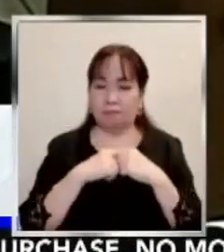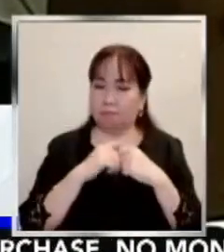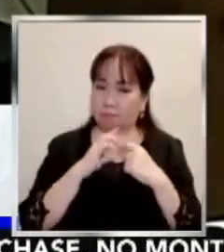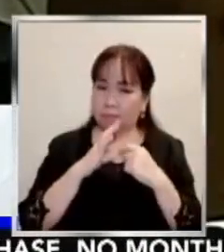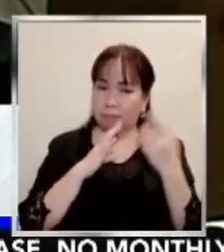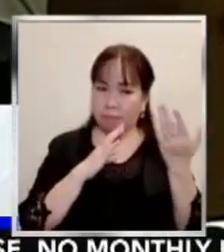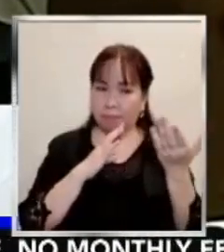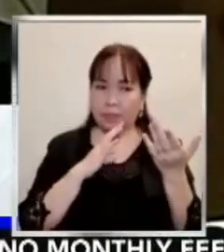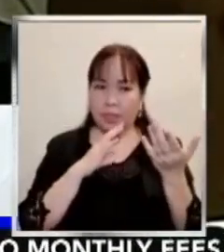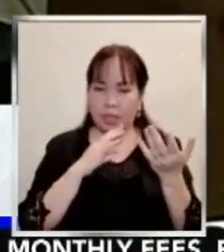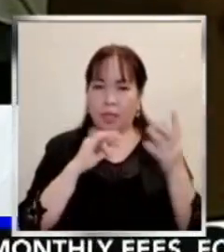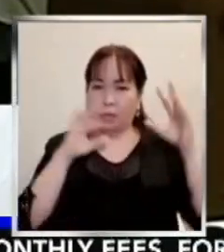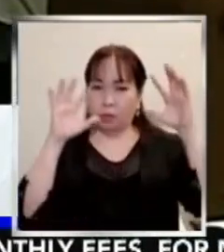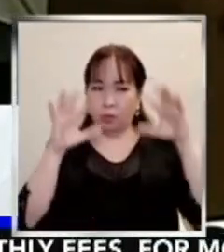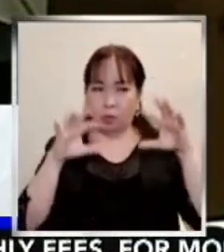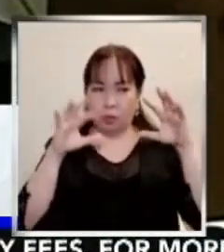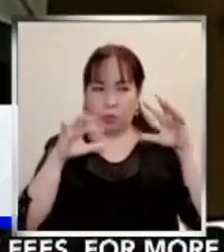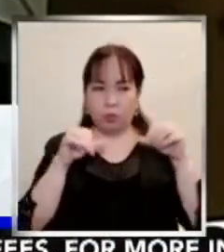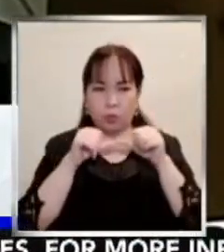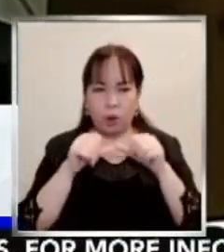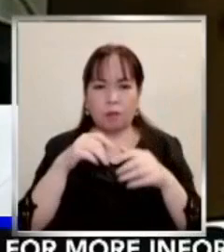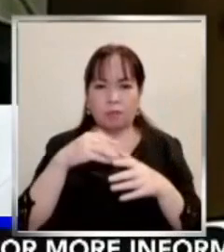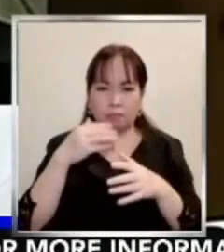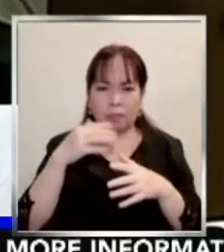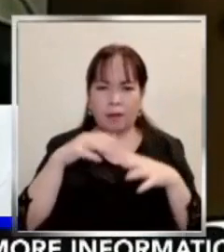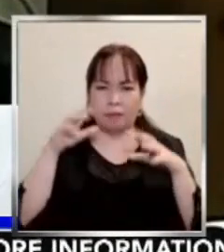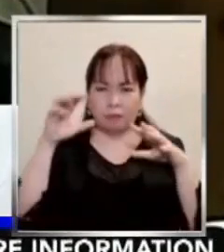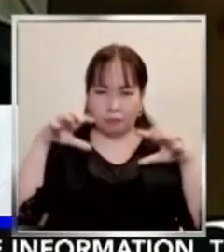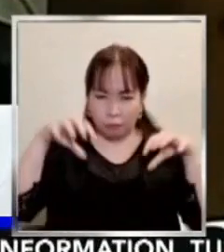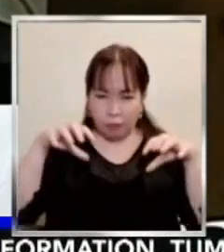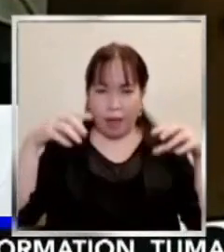rainfall natin ay intermittent.